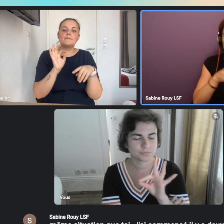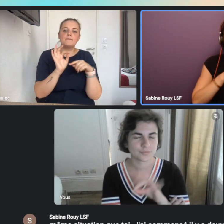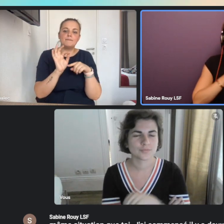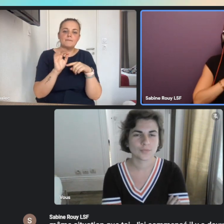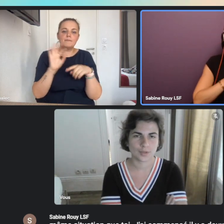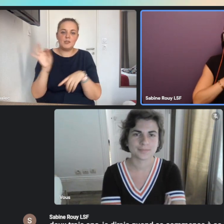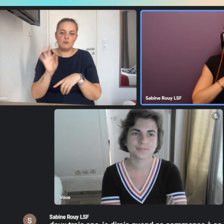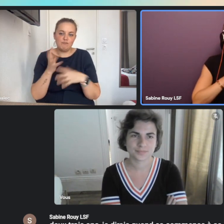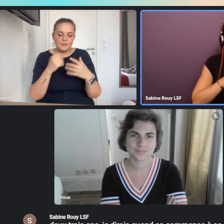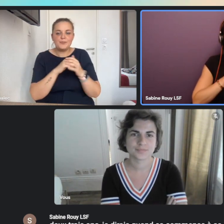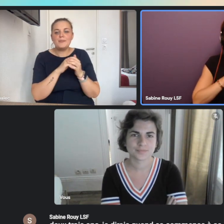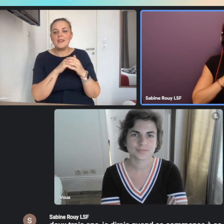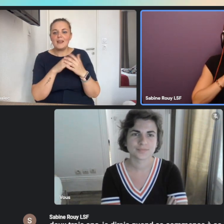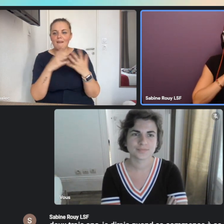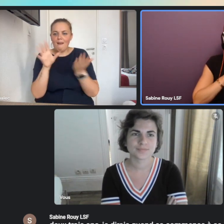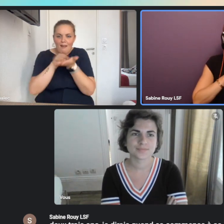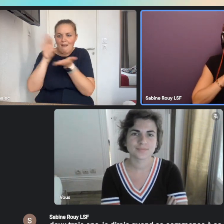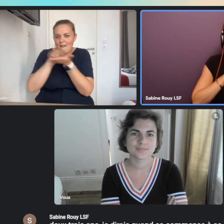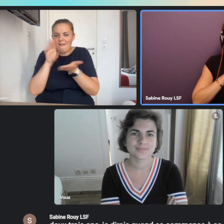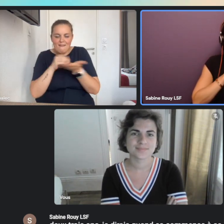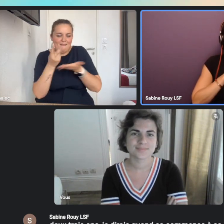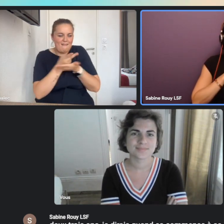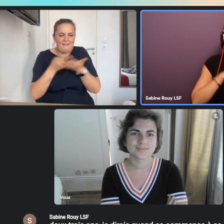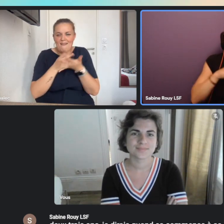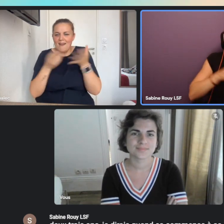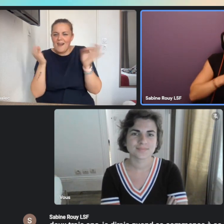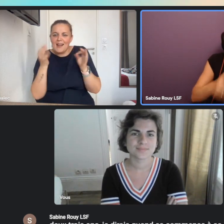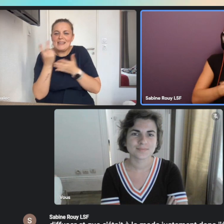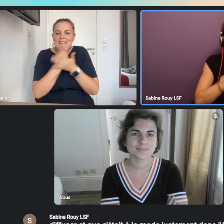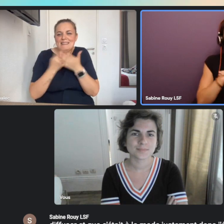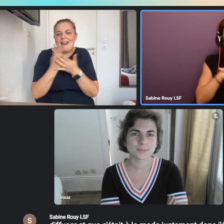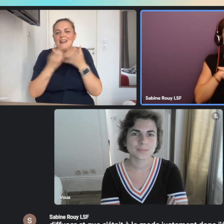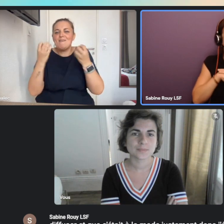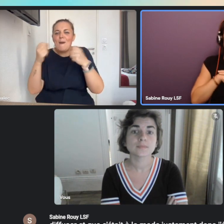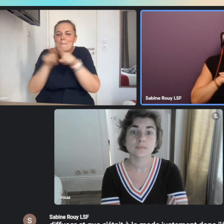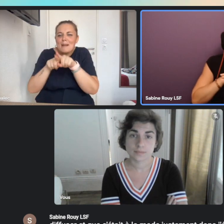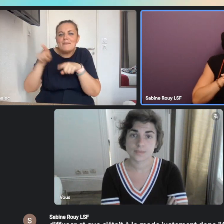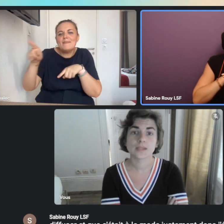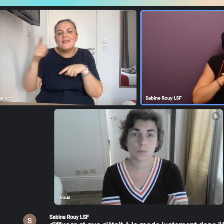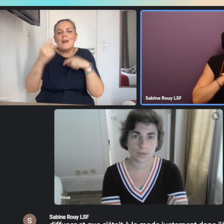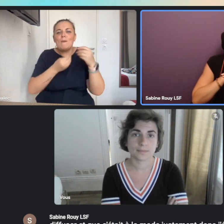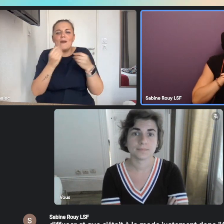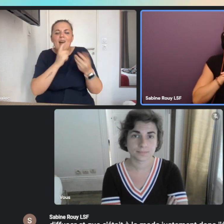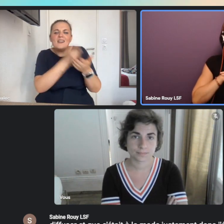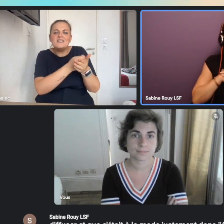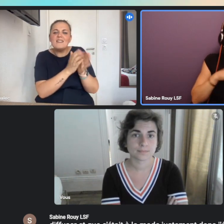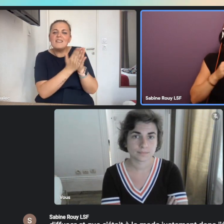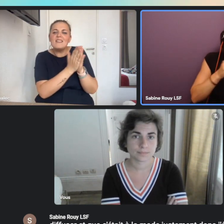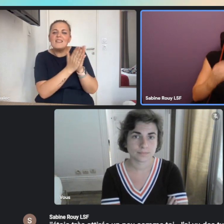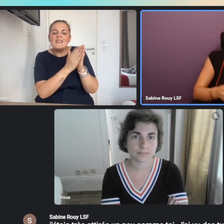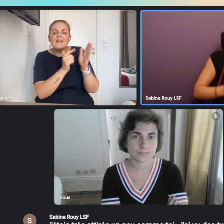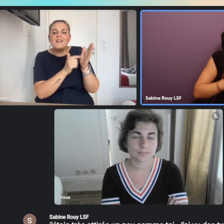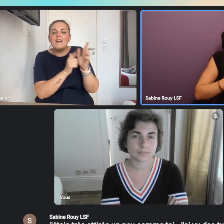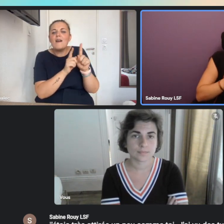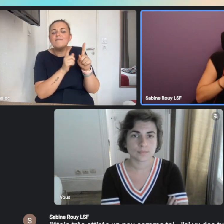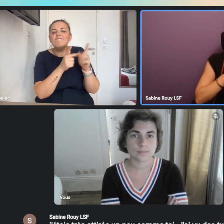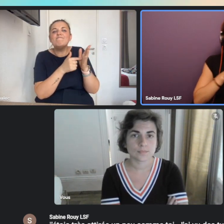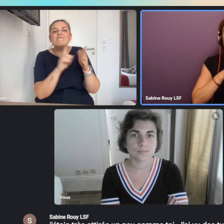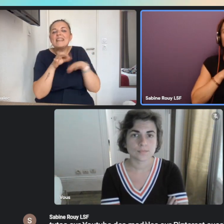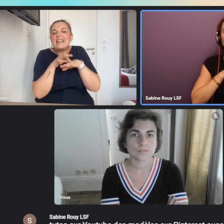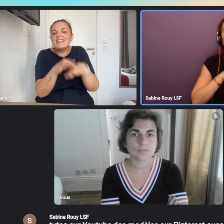donc c'est le signe que j'ai Pinterest, OK, très bien. Donc j'ai pris des modèles, j'ai commencé à dessiner, souvent c'était un petit peu les mêmes choses ou